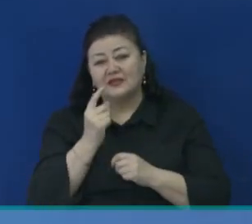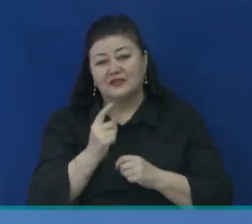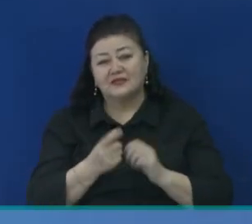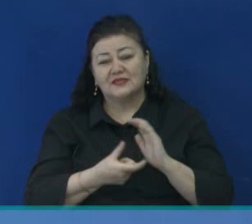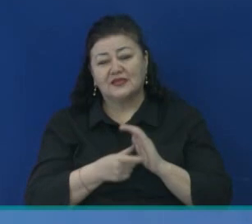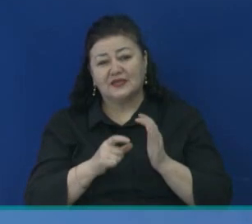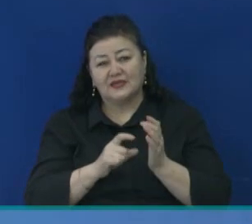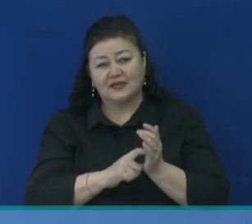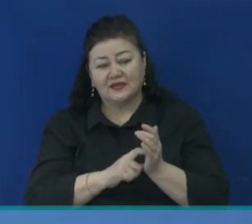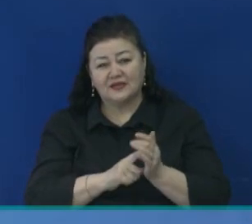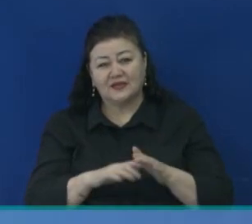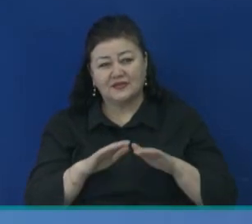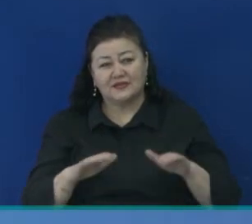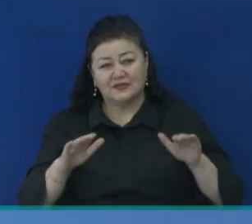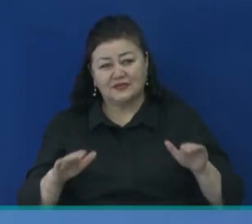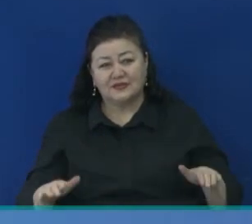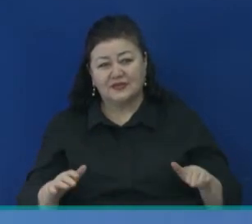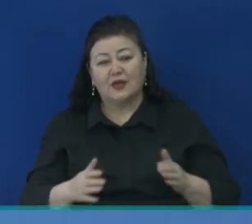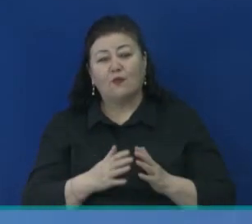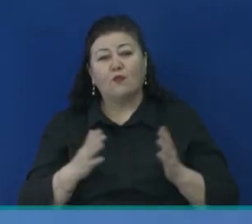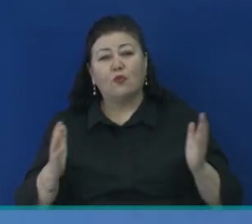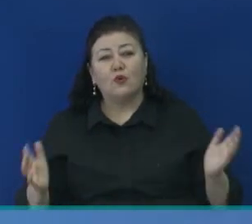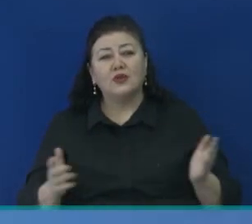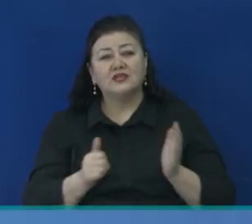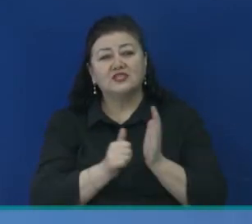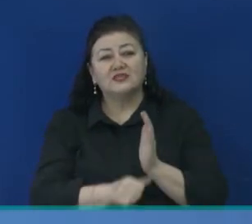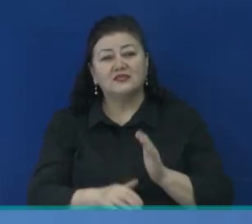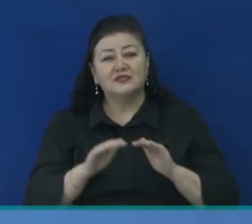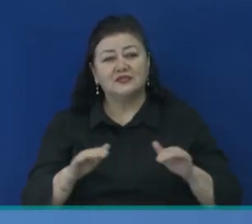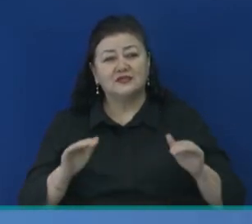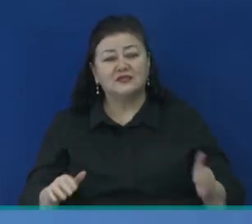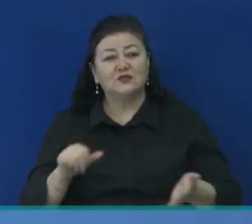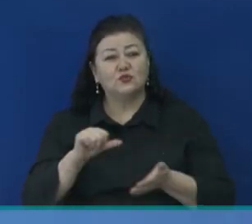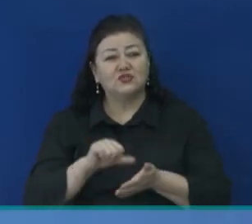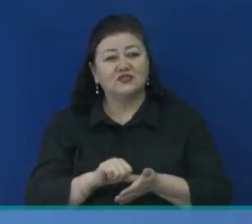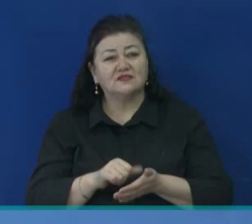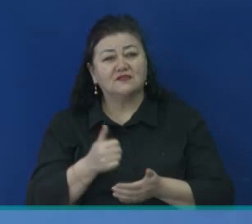арасында ұйымдастырылған іс-шараға 60-тан астам адам қатысқан.